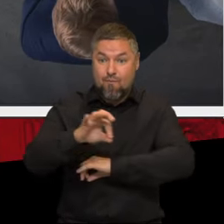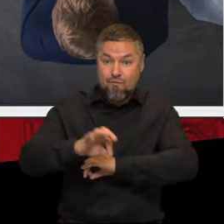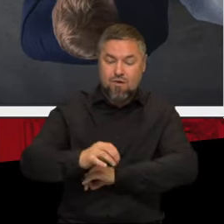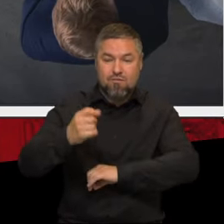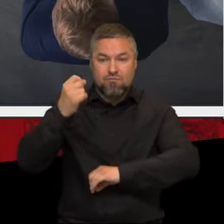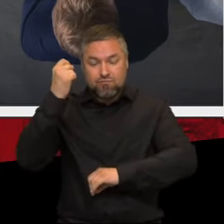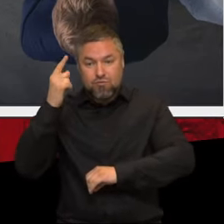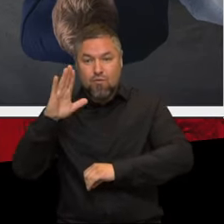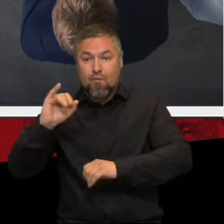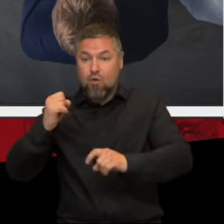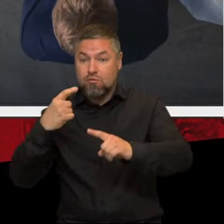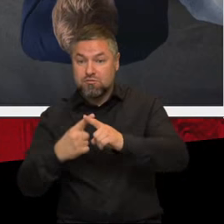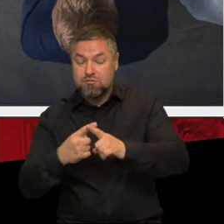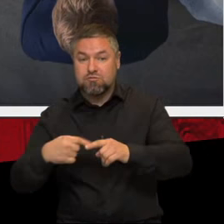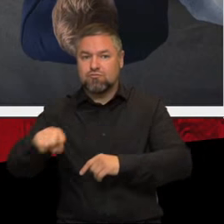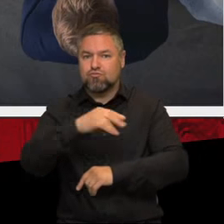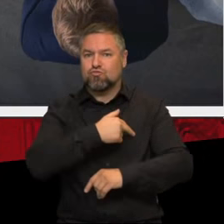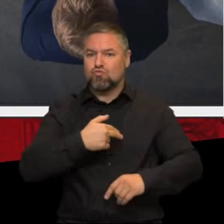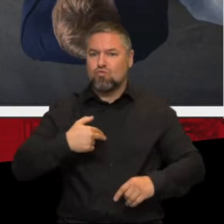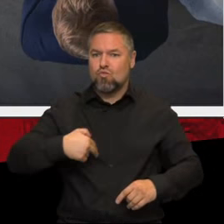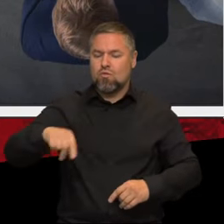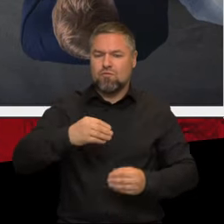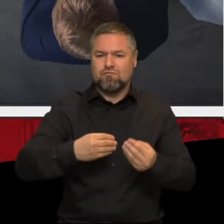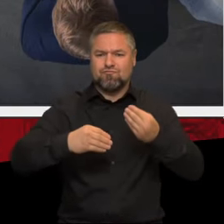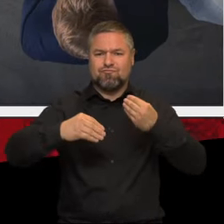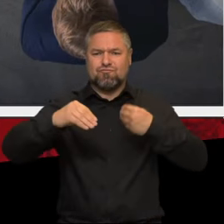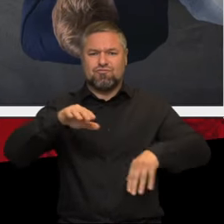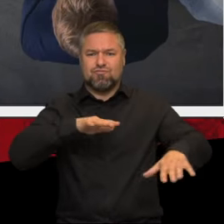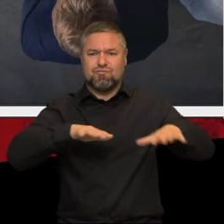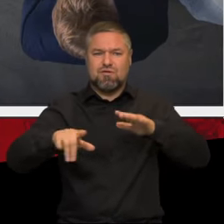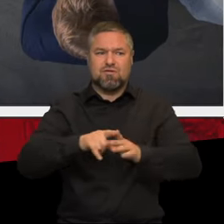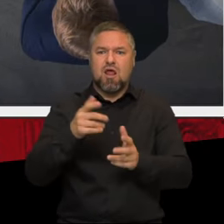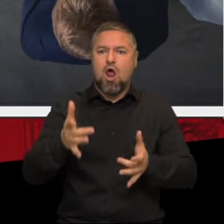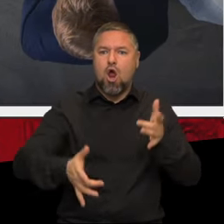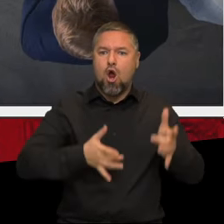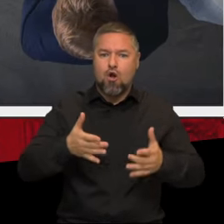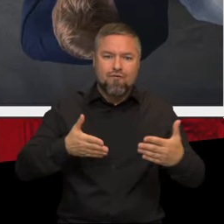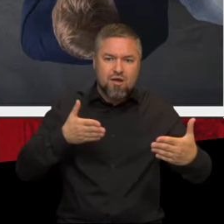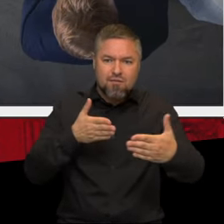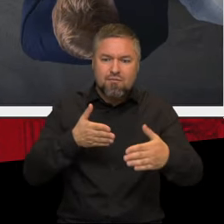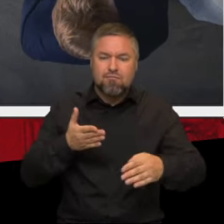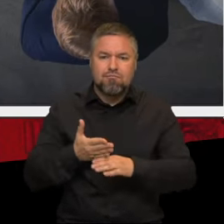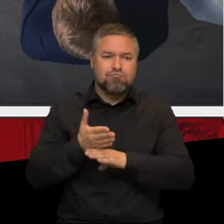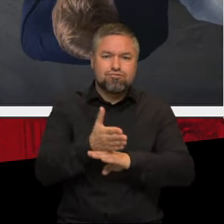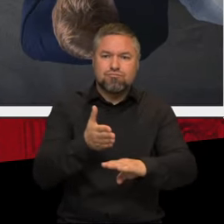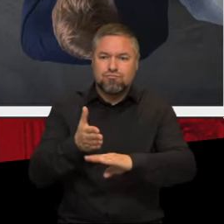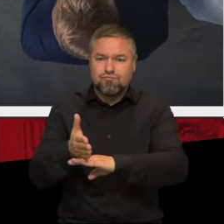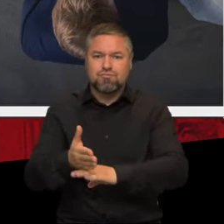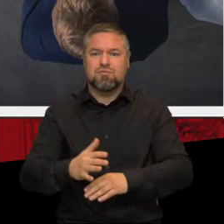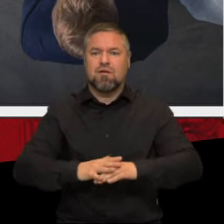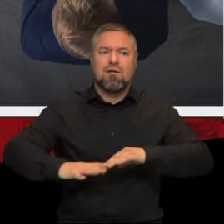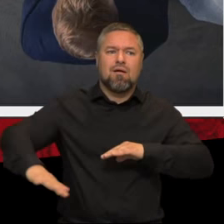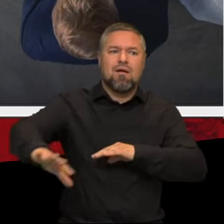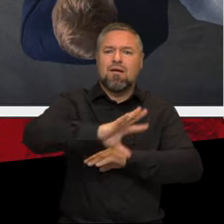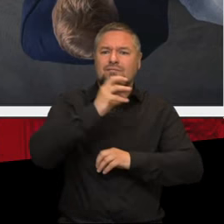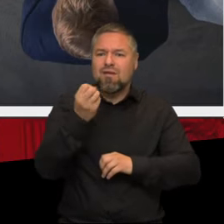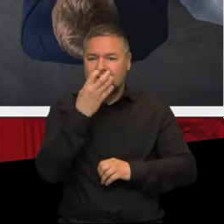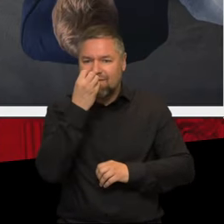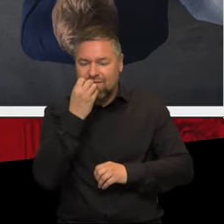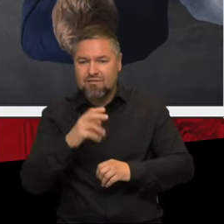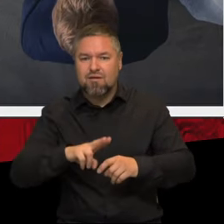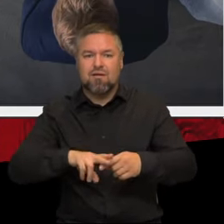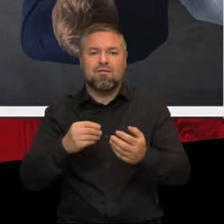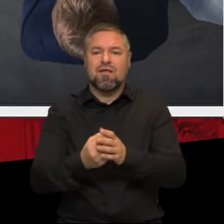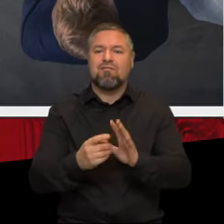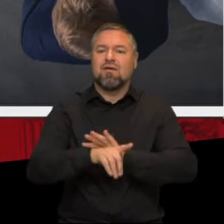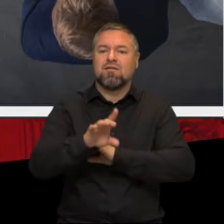Idea Box kampusy naszej uczelni bogacą się nowe stoiska dla rowerów, kwietną łąkę, mini pasiekę, a nawet